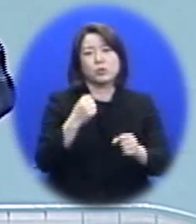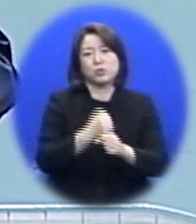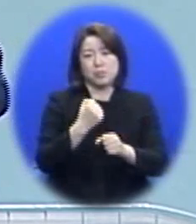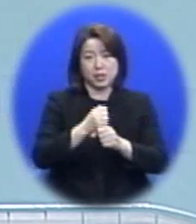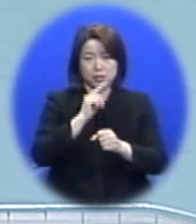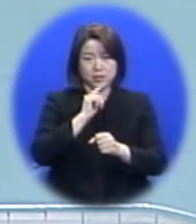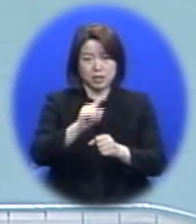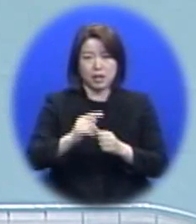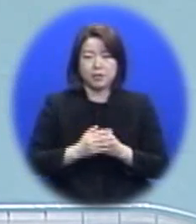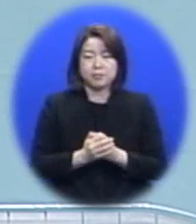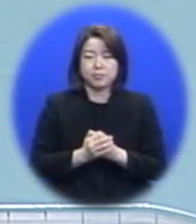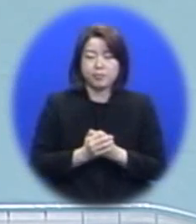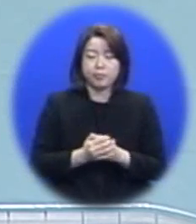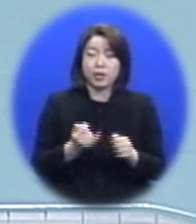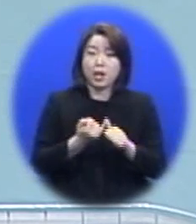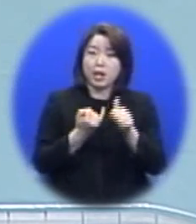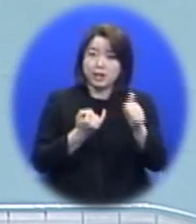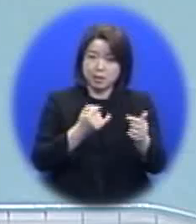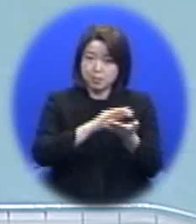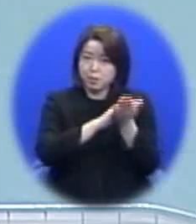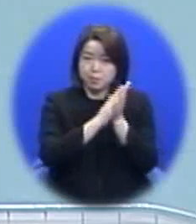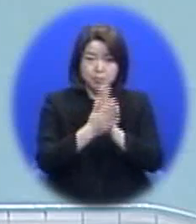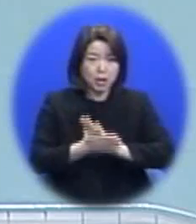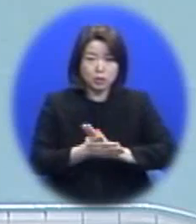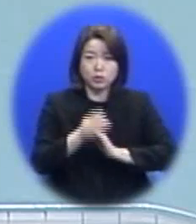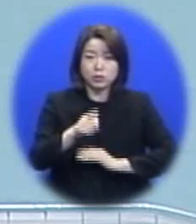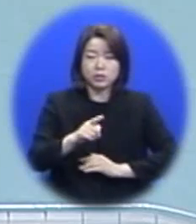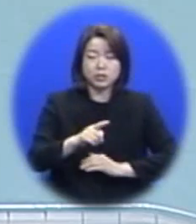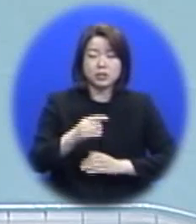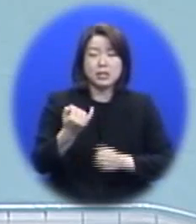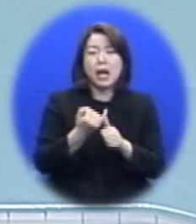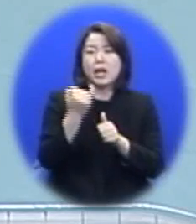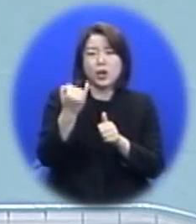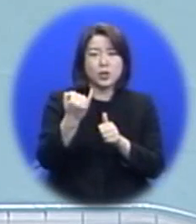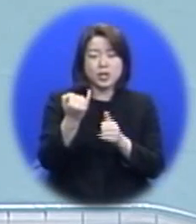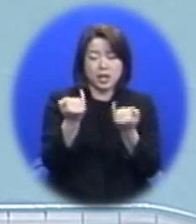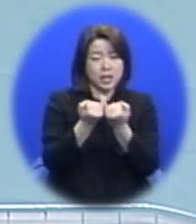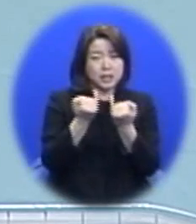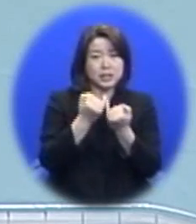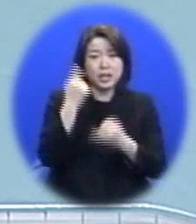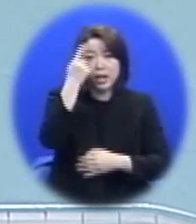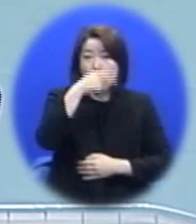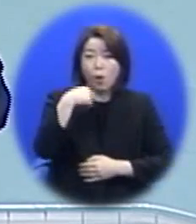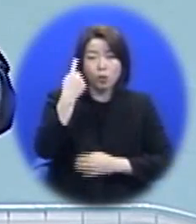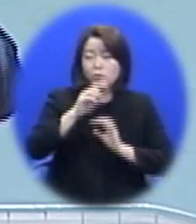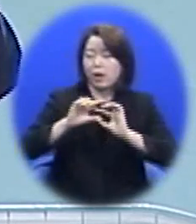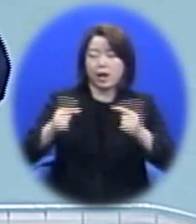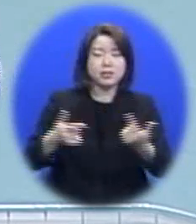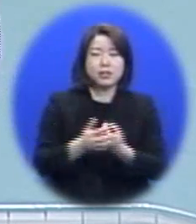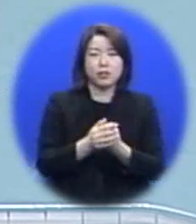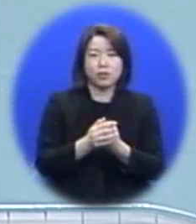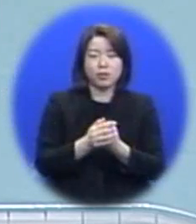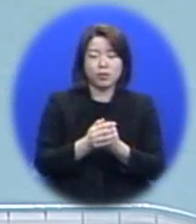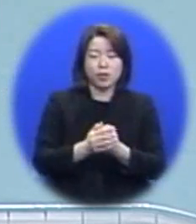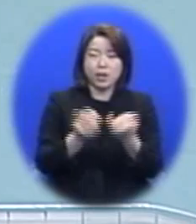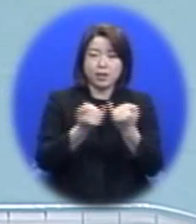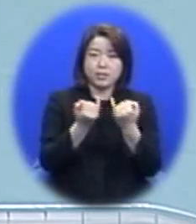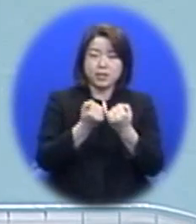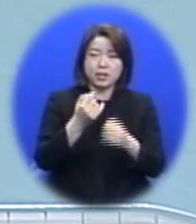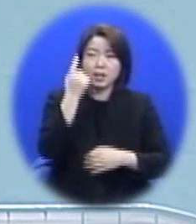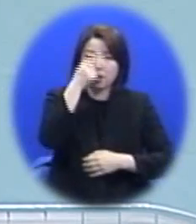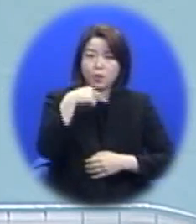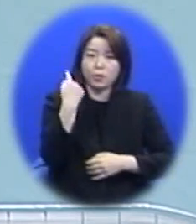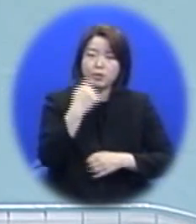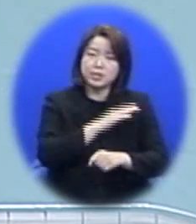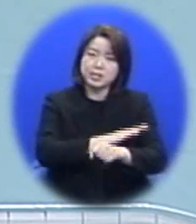여러분, 남편을 변화시키는 것은 아내의 외모가 아닙니다. 아내가 외모를 잘 가꾸는 것을